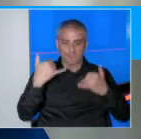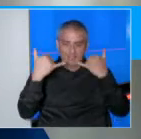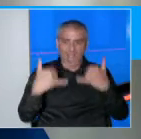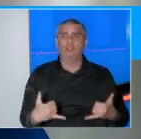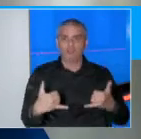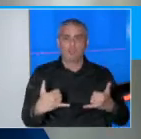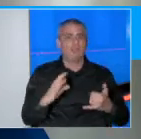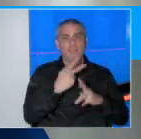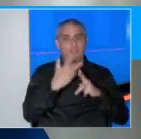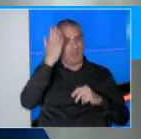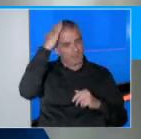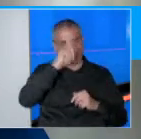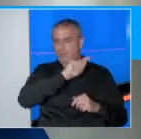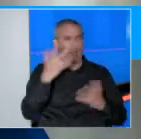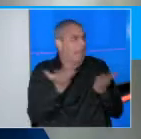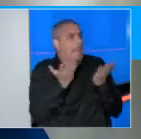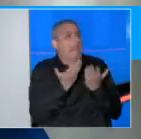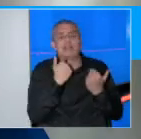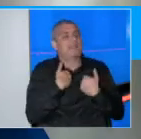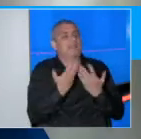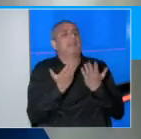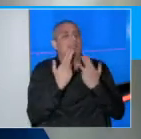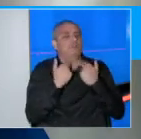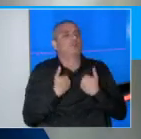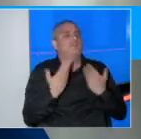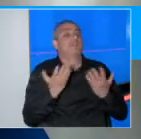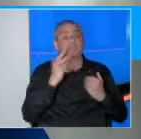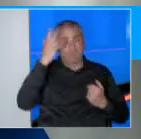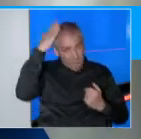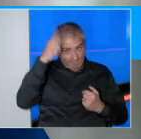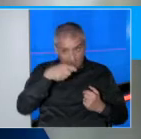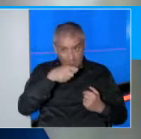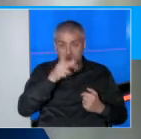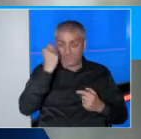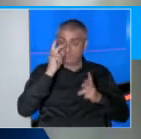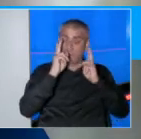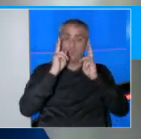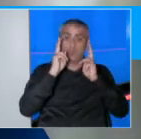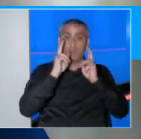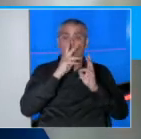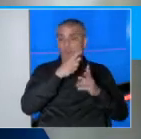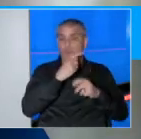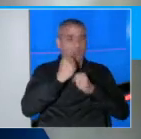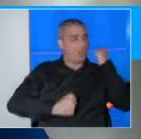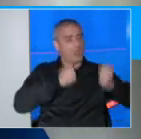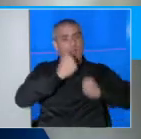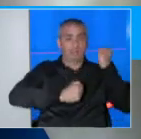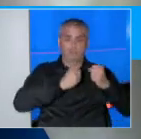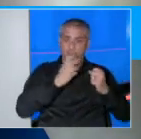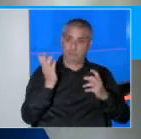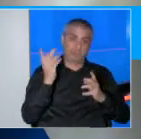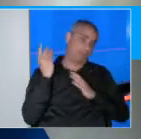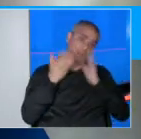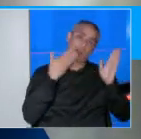עכשיו, לו רק נפתלי בנט היה עוצר שנייה אחת. תן לי תשובה. אם נפתלי בנט היה עוצר את פריצת המרתון שלו